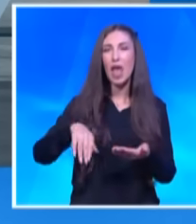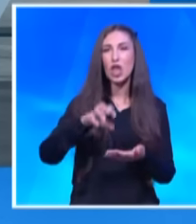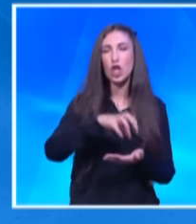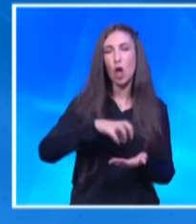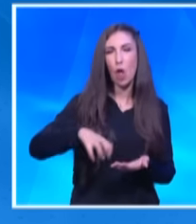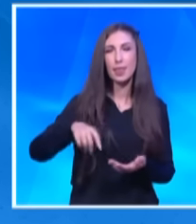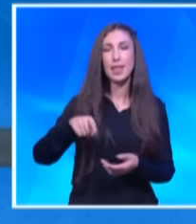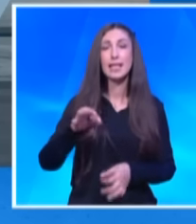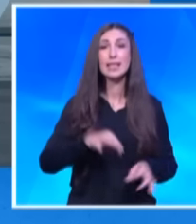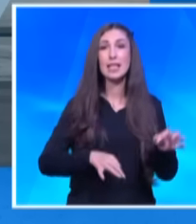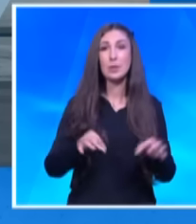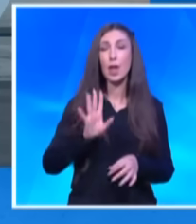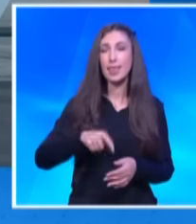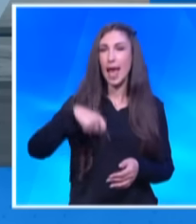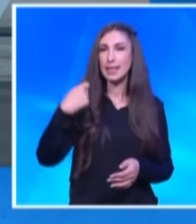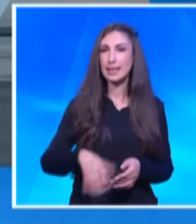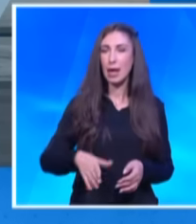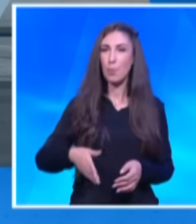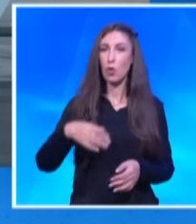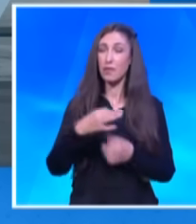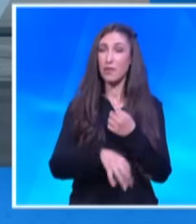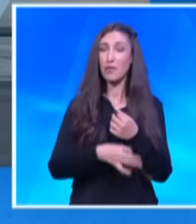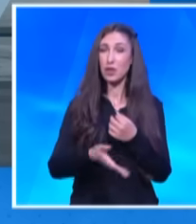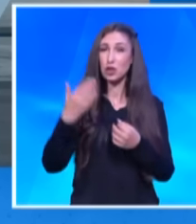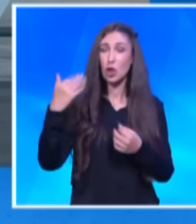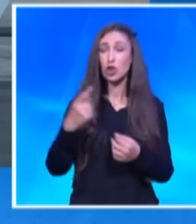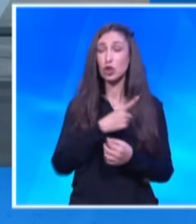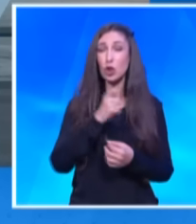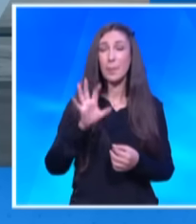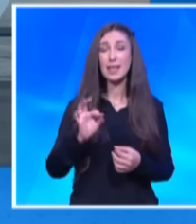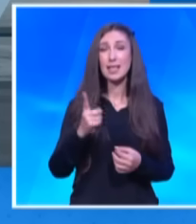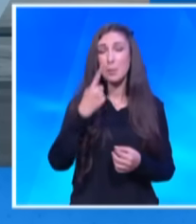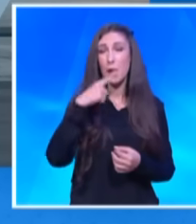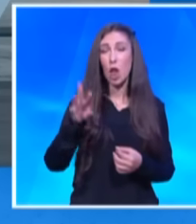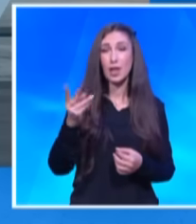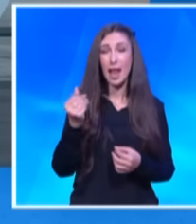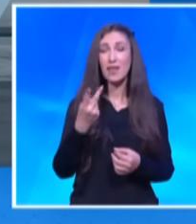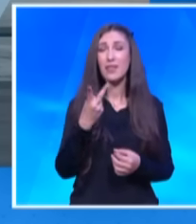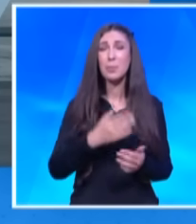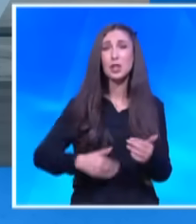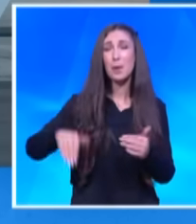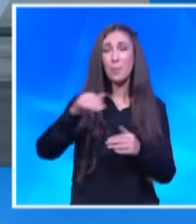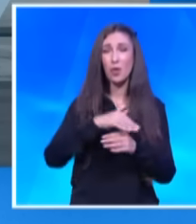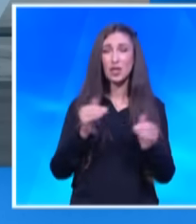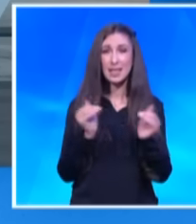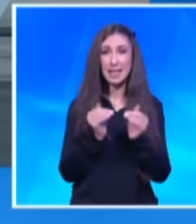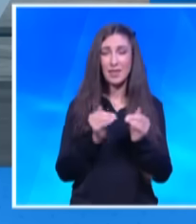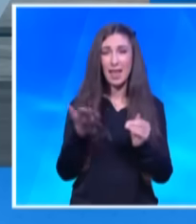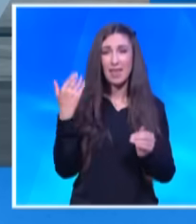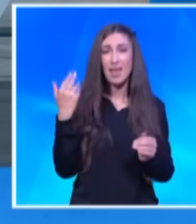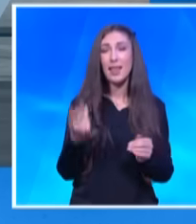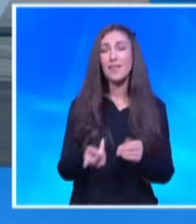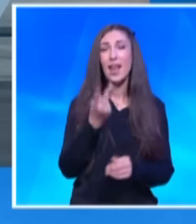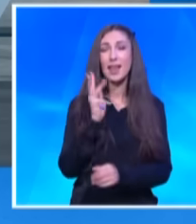Тези избори ще бъдат и най-скъпите в историята ни. Виждате 151 милиона лева или два пъти повече в сравнение с тези през